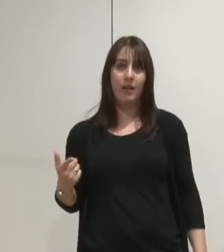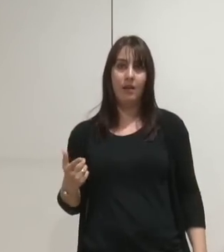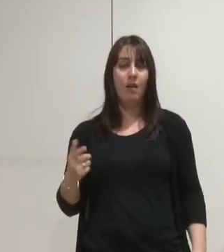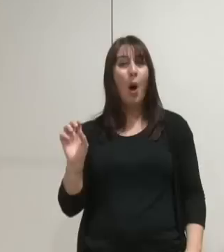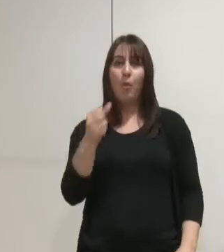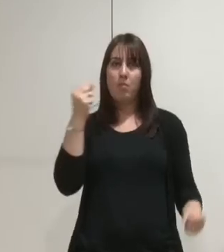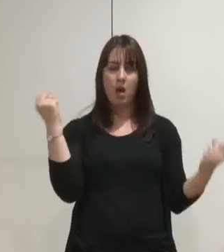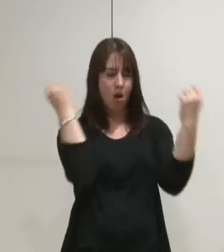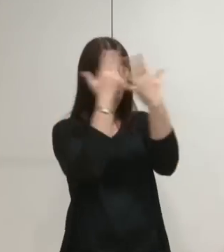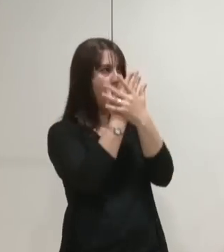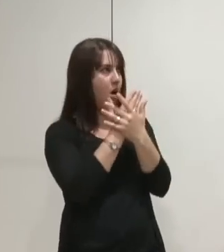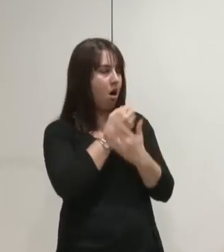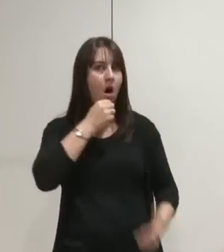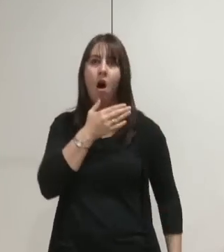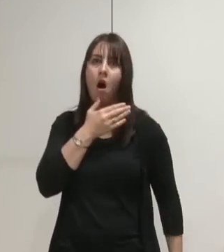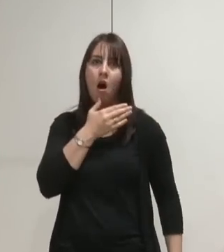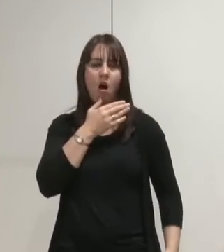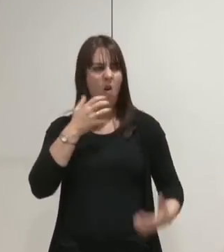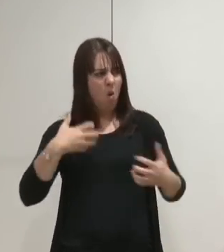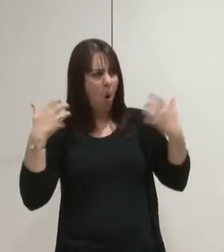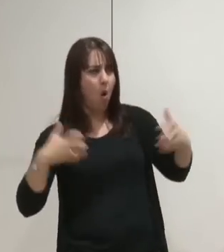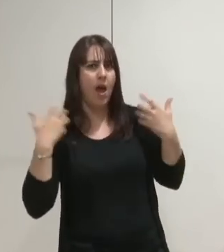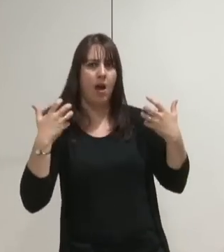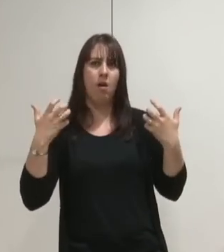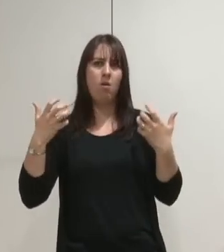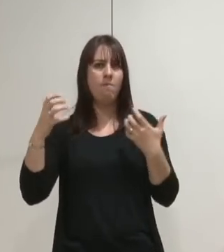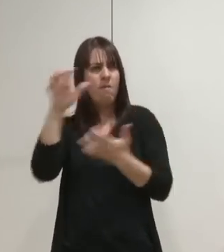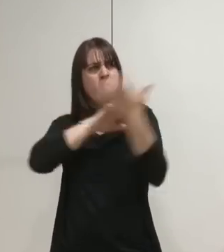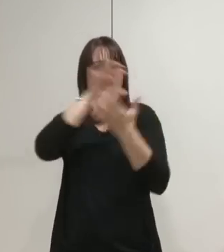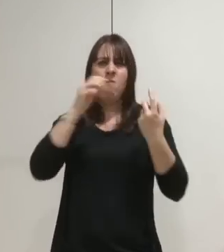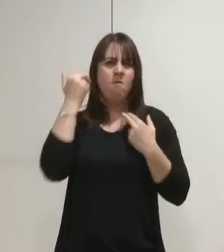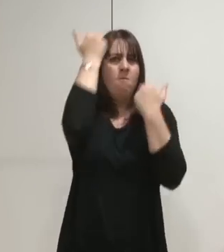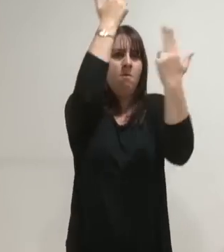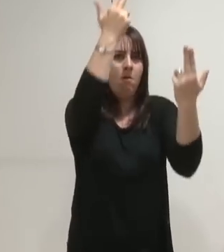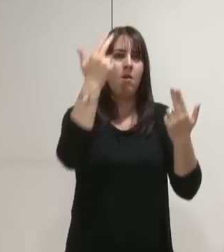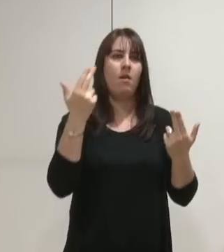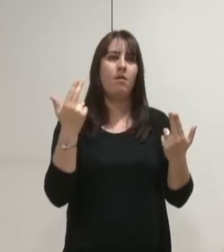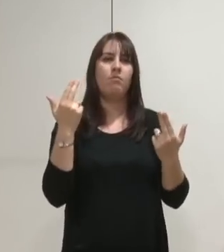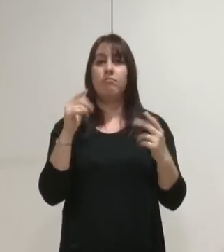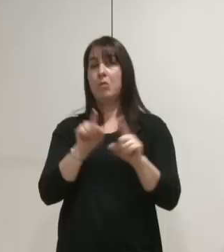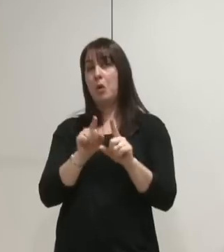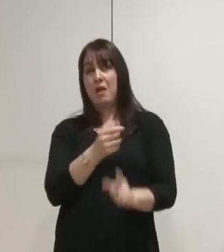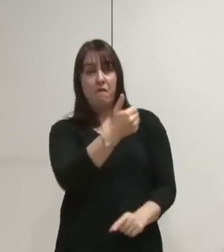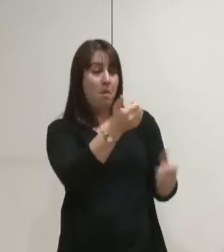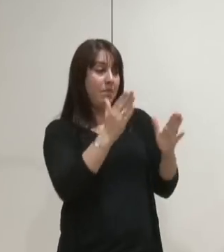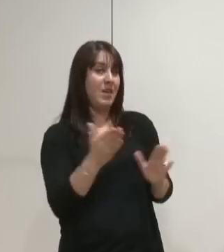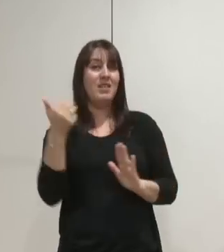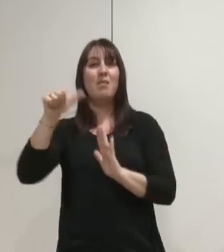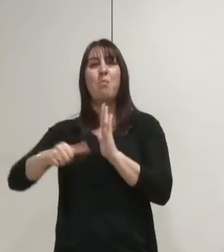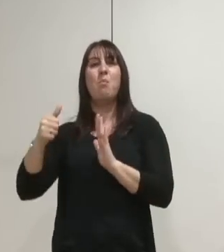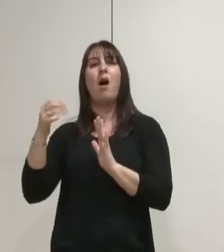stupeur la colère l'emportement parfois lié à l'annonce de votre part d'une décision qui semblait inéluctable le 10